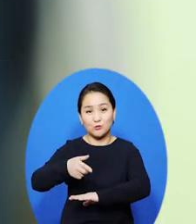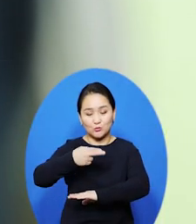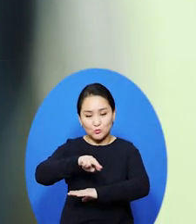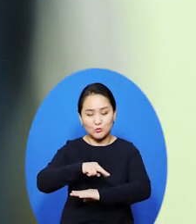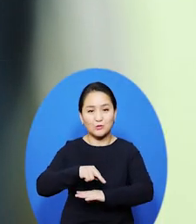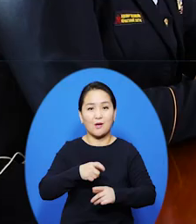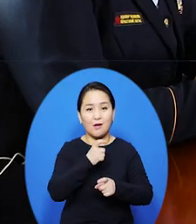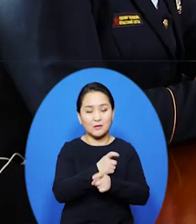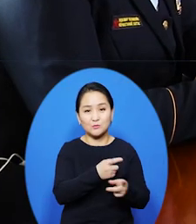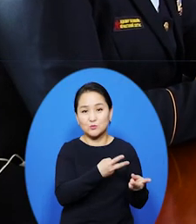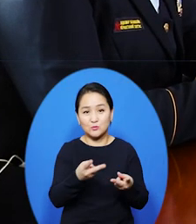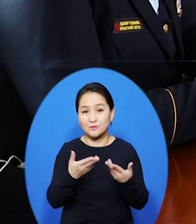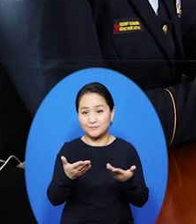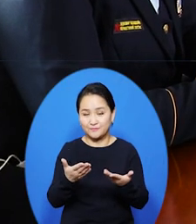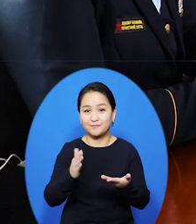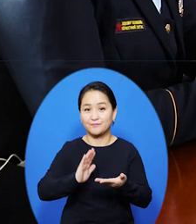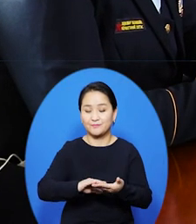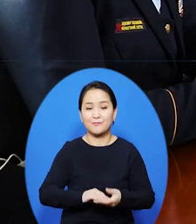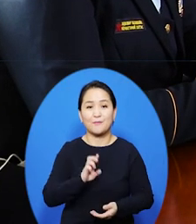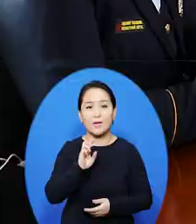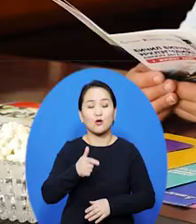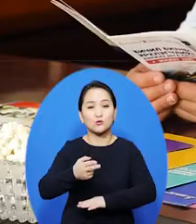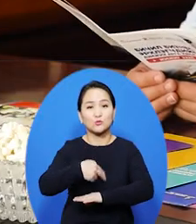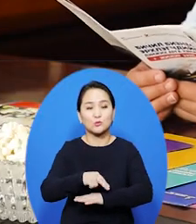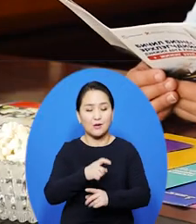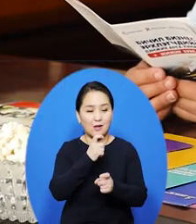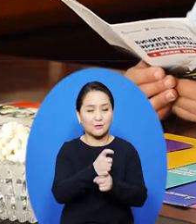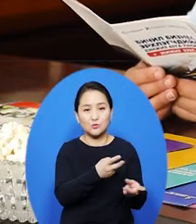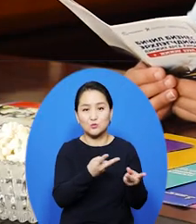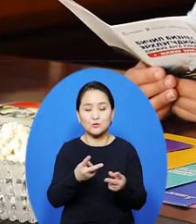халамжийн үйлчилгээний газараас эрхэм танд хүрэлээ. Баянгол дүүргийн хөдөлмөр